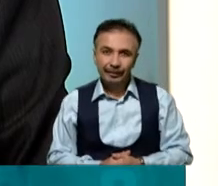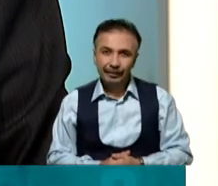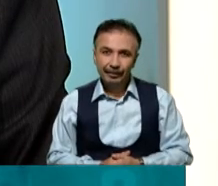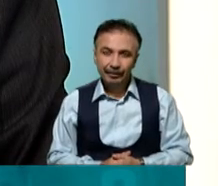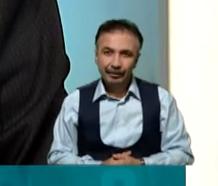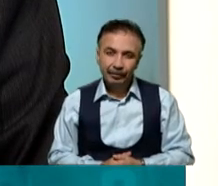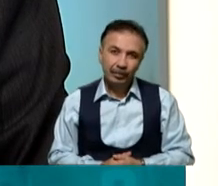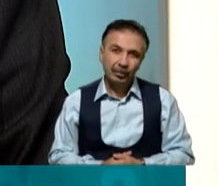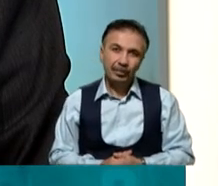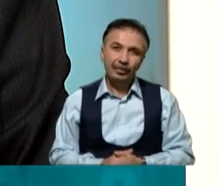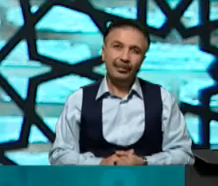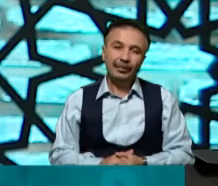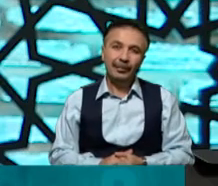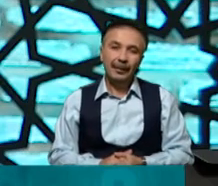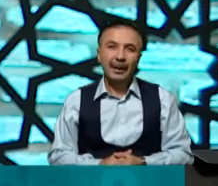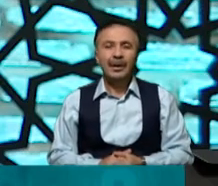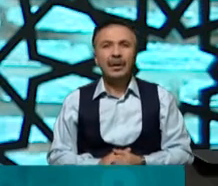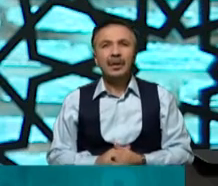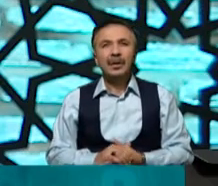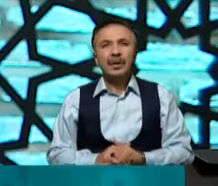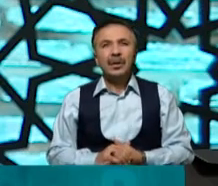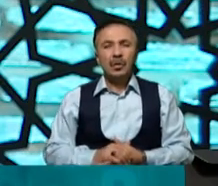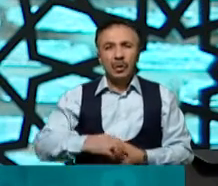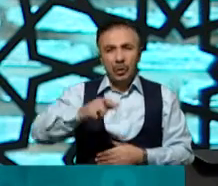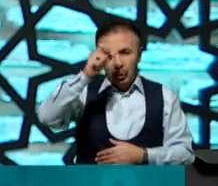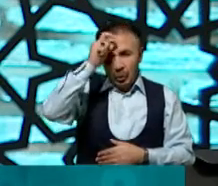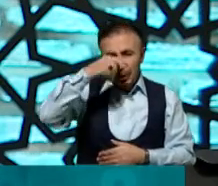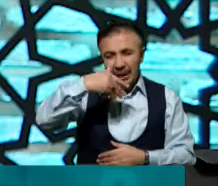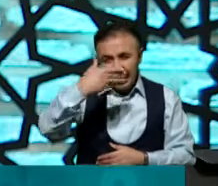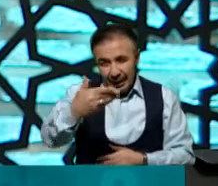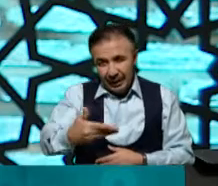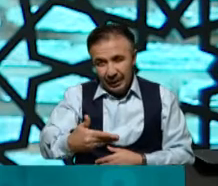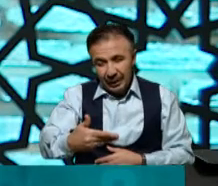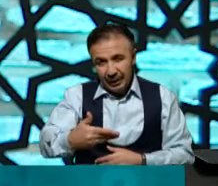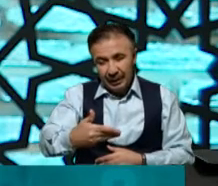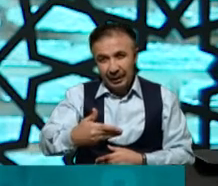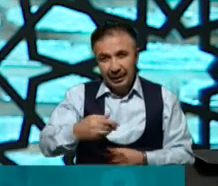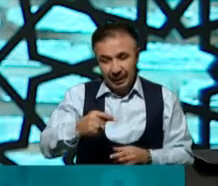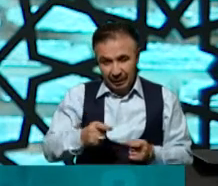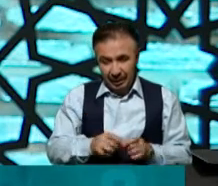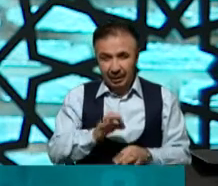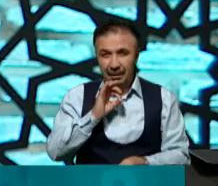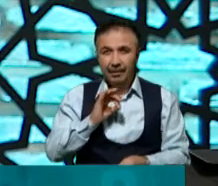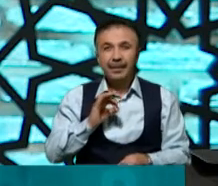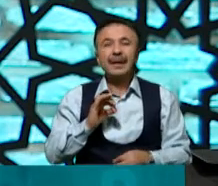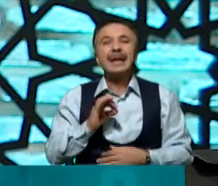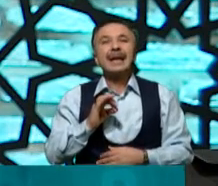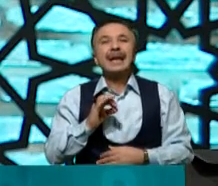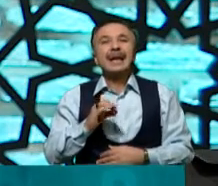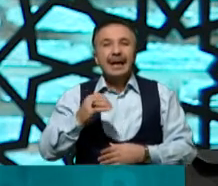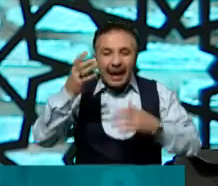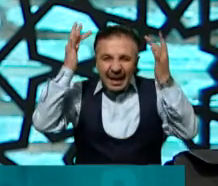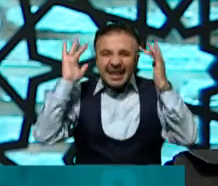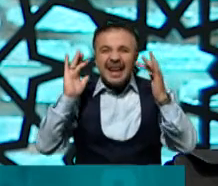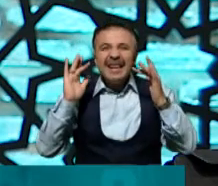isteriz. Peki hocam. Türkmenistan'dan Baki Anlar Durdiyev selamlarını iletmiş. Gelin hanım İngilizce biliyor, damat bey